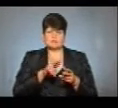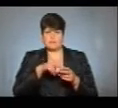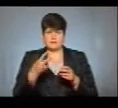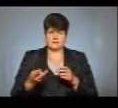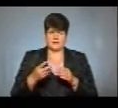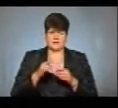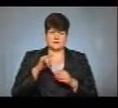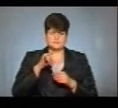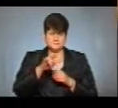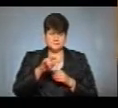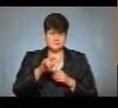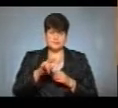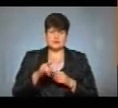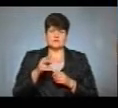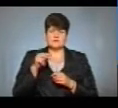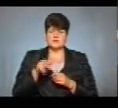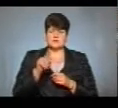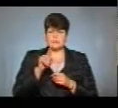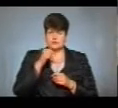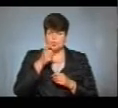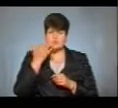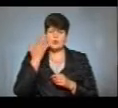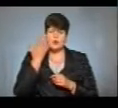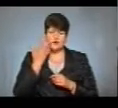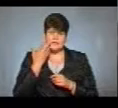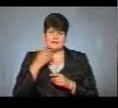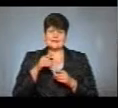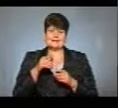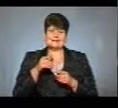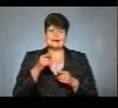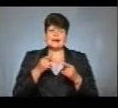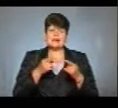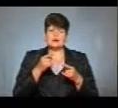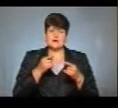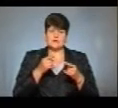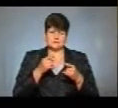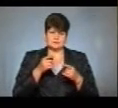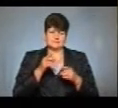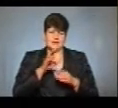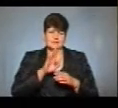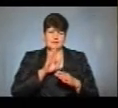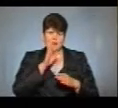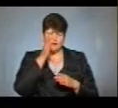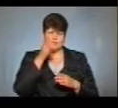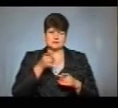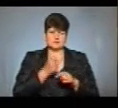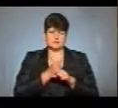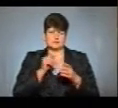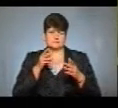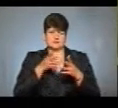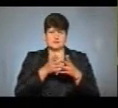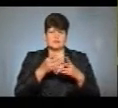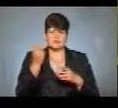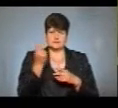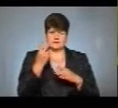часу терактів 11 вересня 2001-го, коли терористи спрямували свої літаки у вежі близнюки в Нью-Йорку, катастрофа рейсу MH17 –